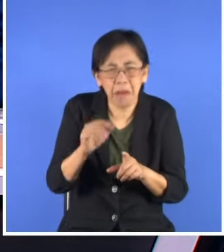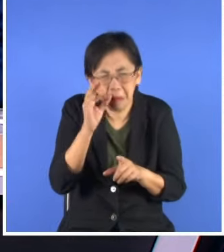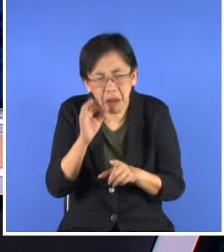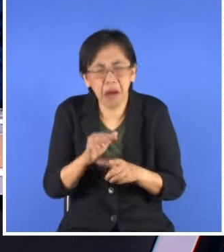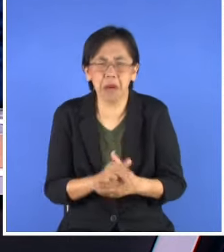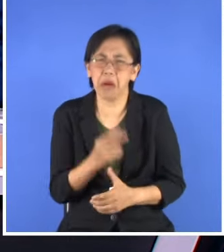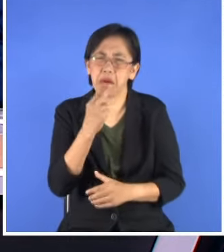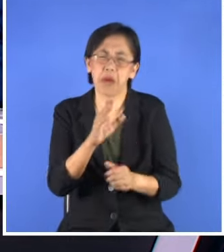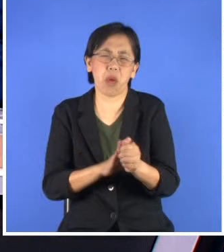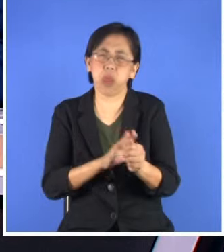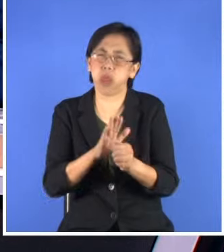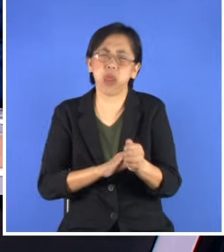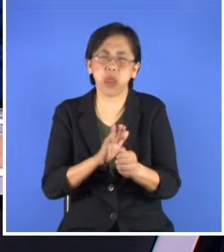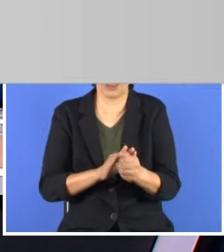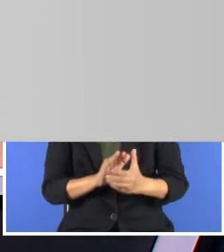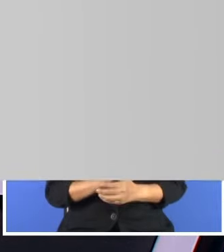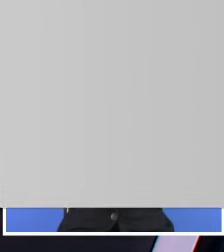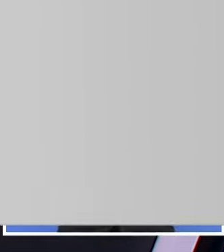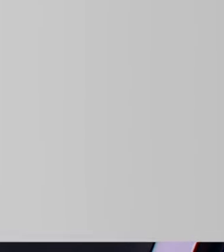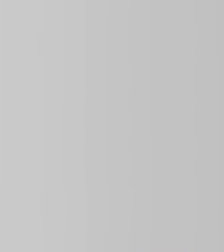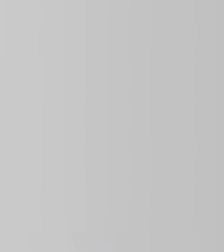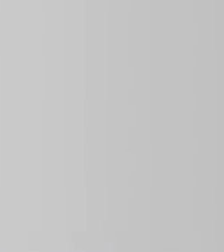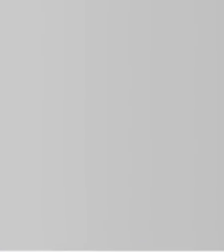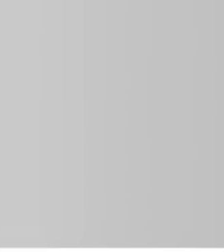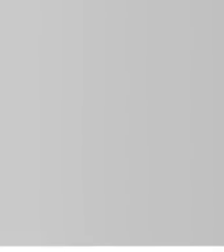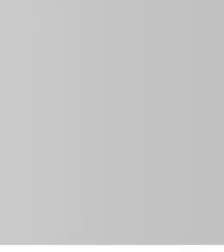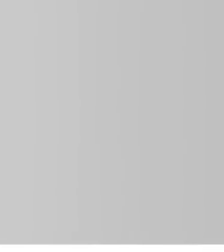เมารับตัวลูกหมีเนี่ยไปเลี้ยงไปอนุบาลต่อ